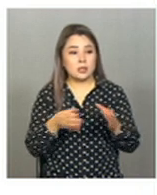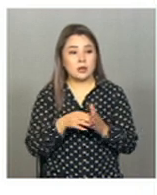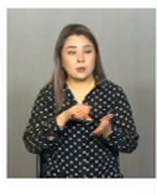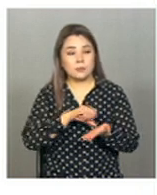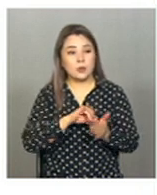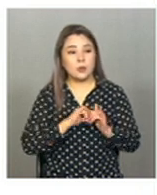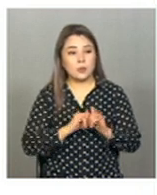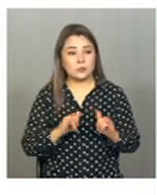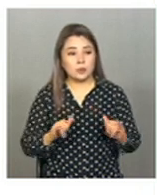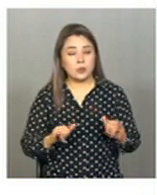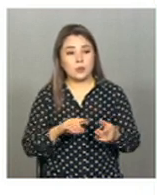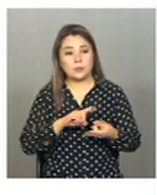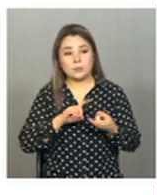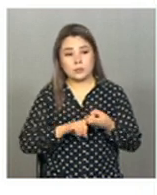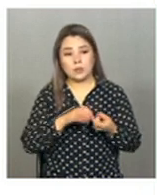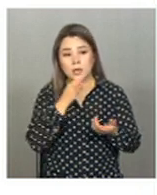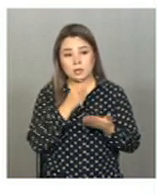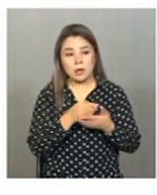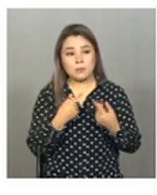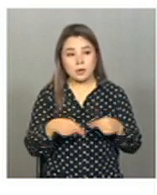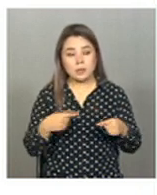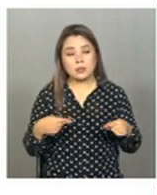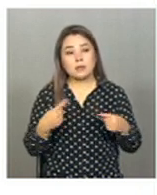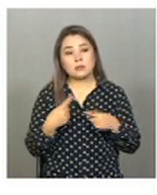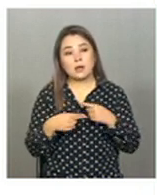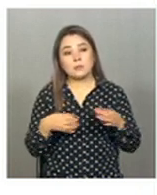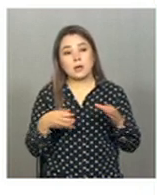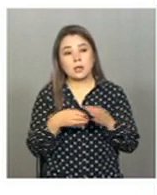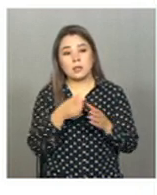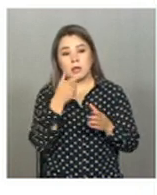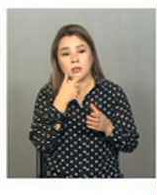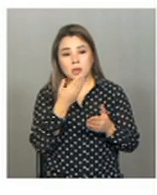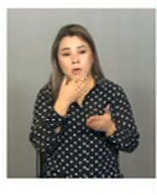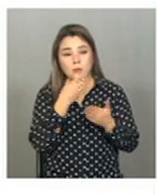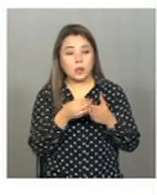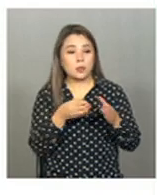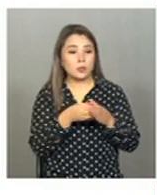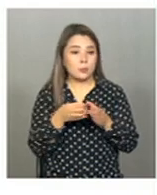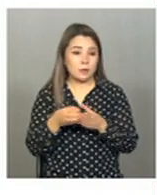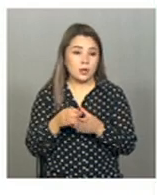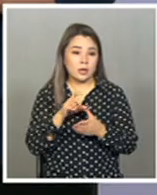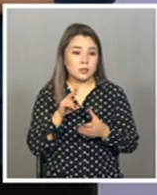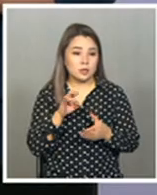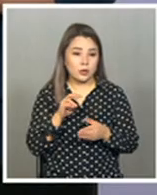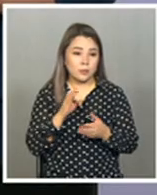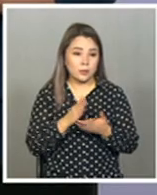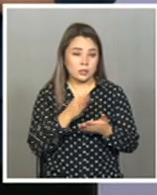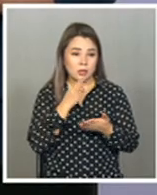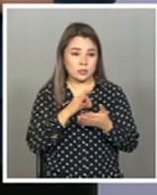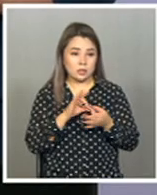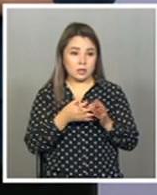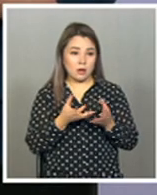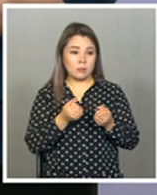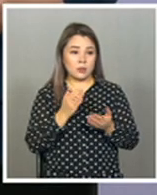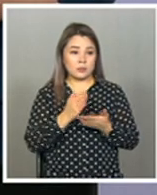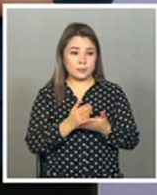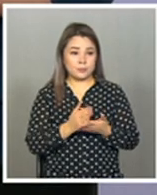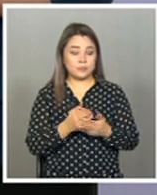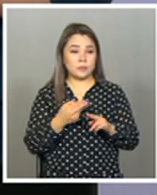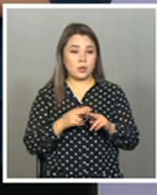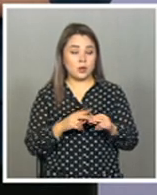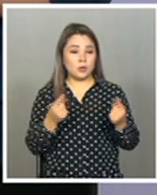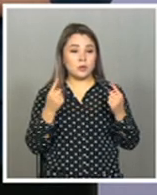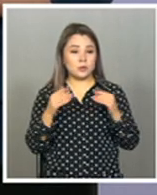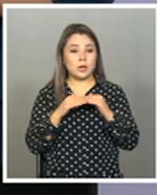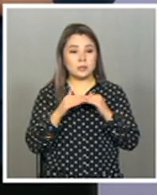орай басқа тайпалар мен этникалық топтар қыпшақ этнонимін қабылдай бастады. Ұлы далада